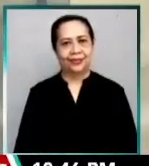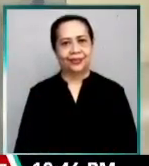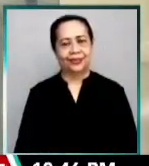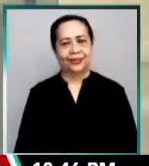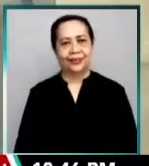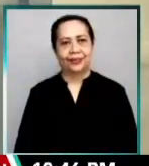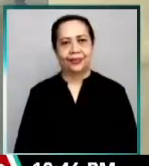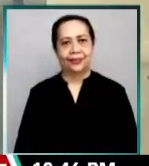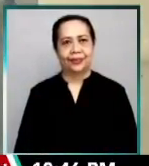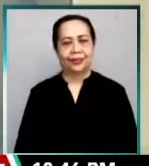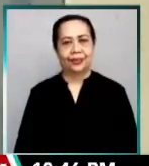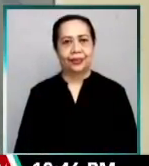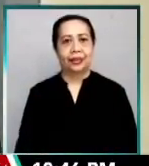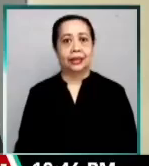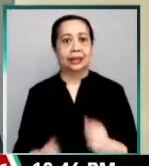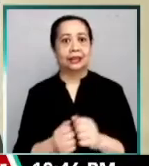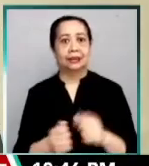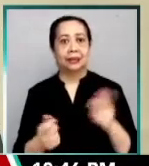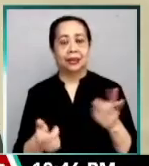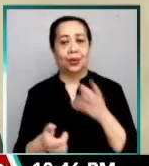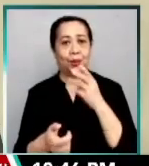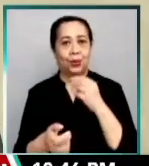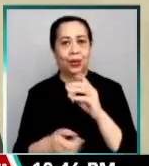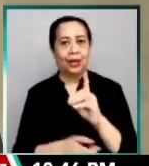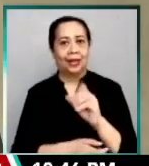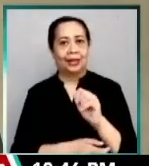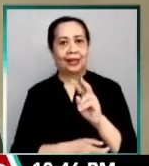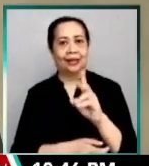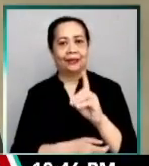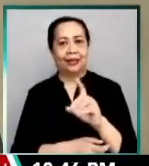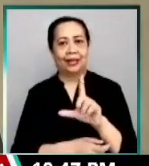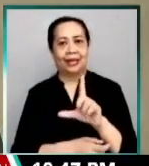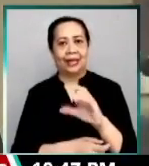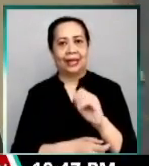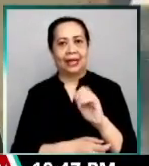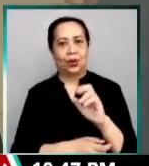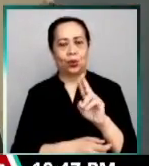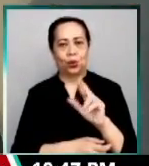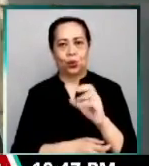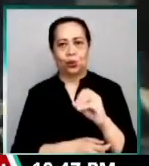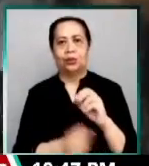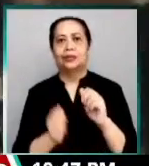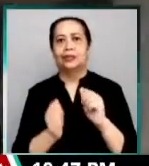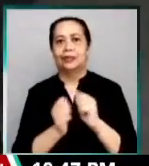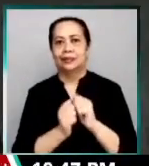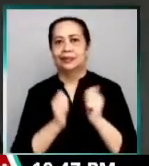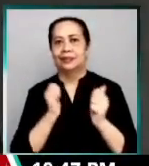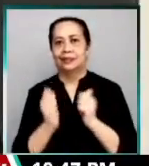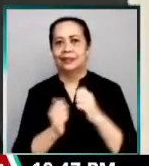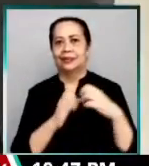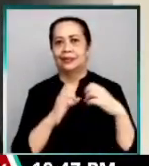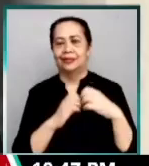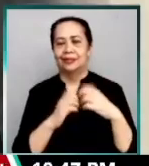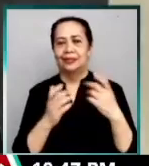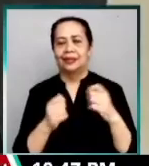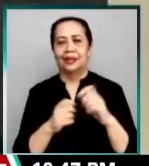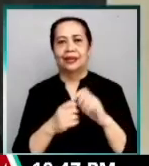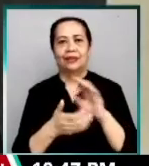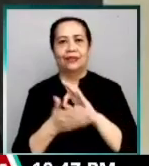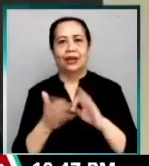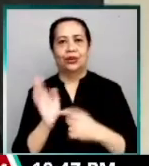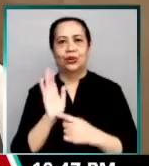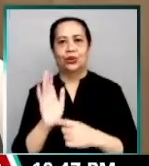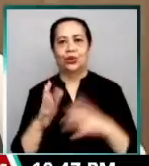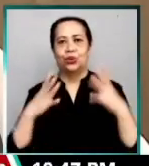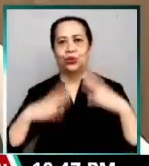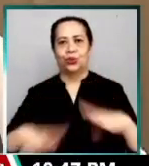Kasama si pambansang Ginoo, David Licauco, sa mga sparkle stars na rumampa sa fashion show ng isang clothing